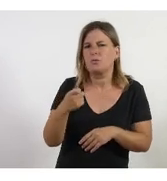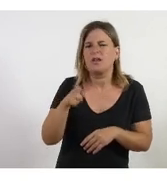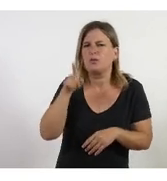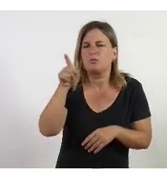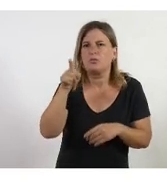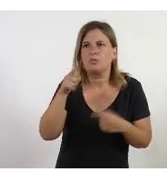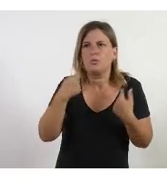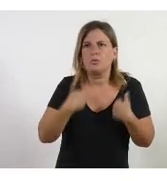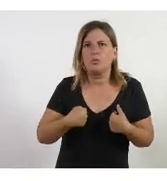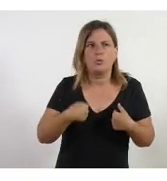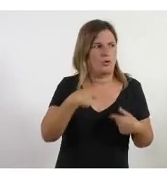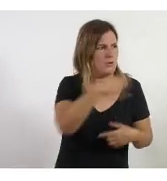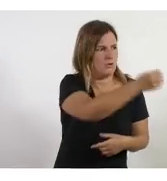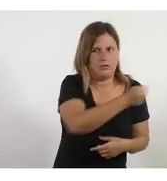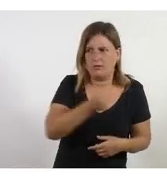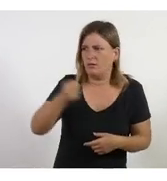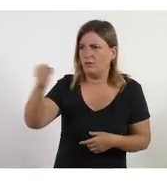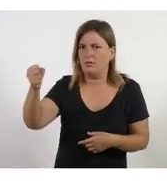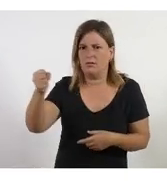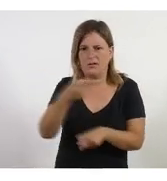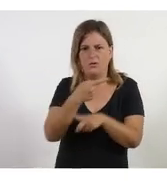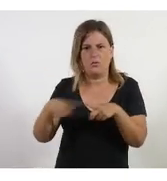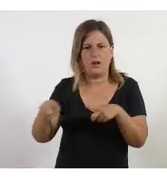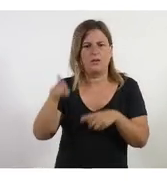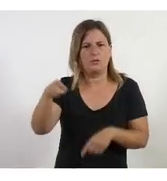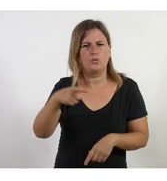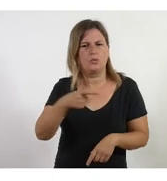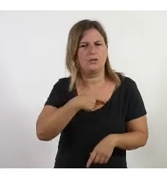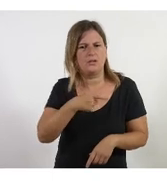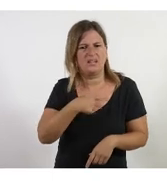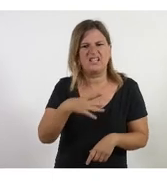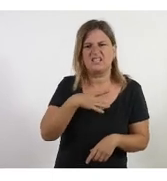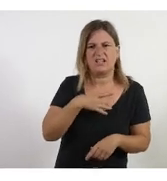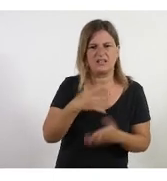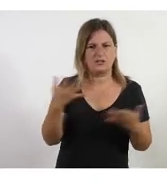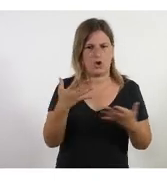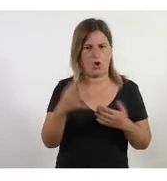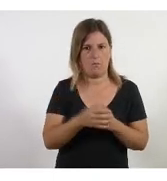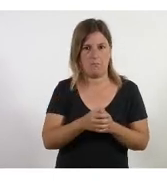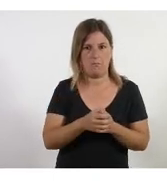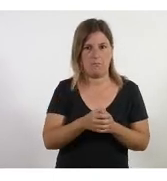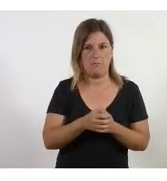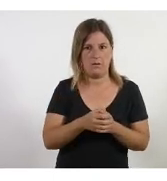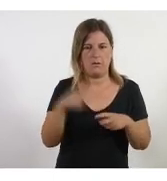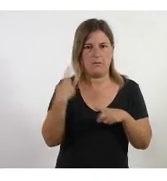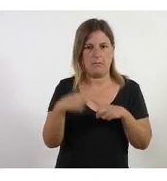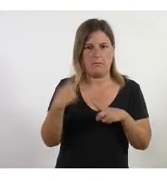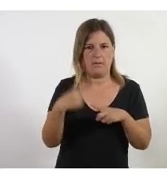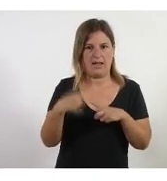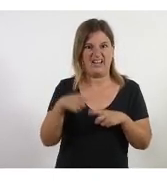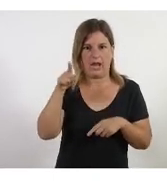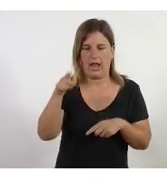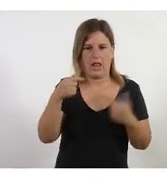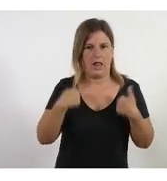viure aquest temps? Com era per tu la incertesa? No? I era profunda la incertesa que el meu fill va